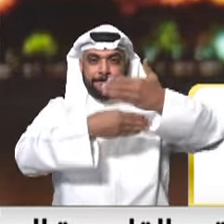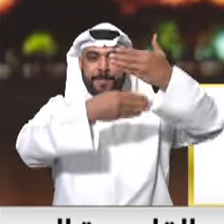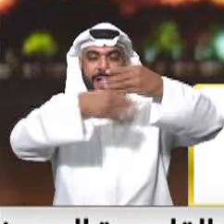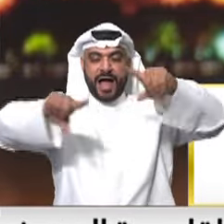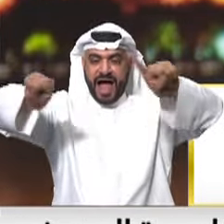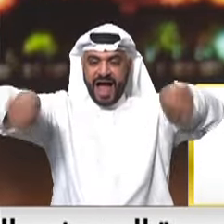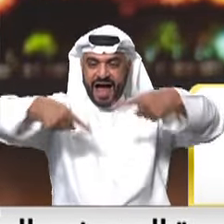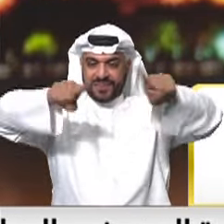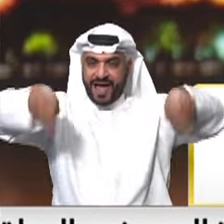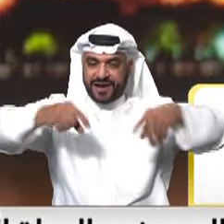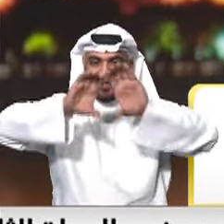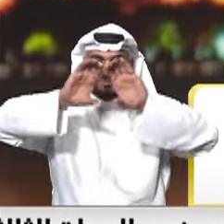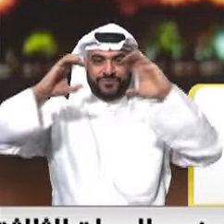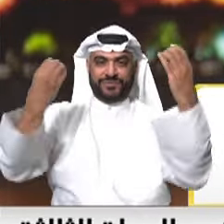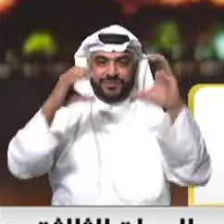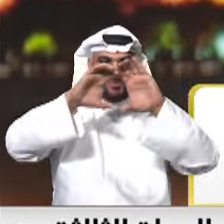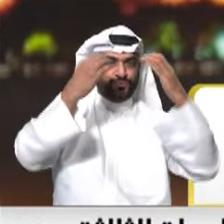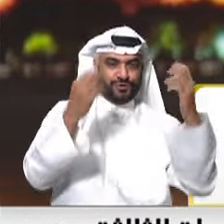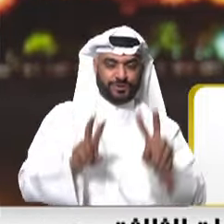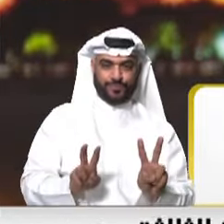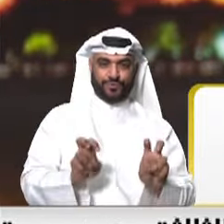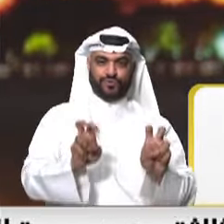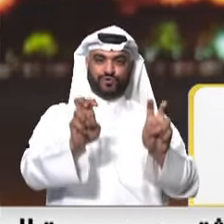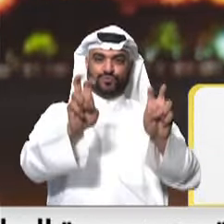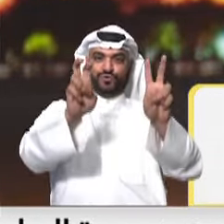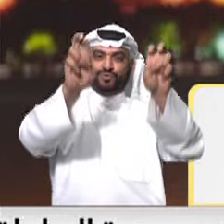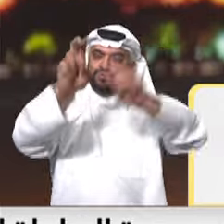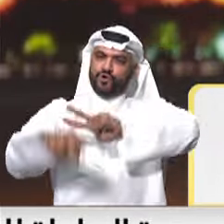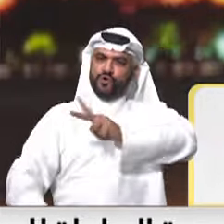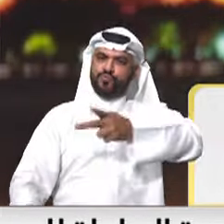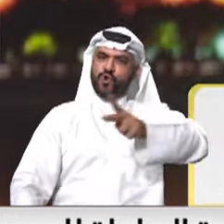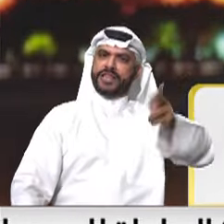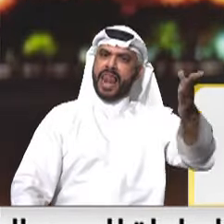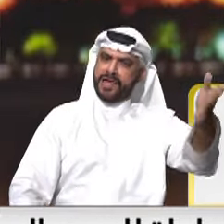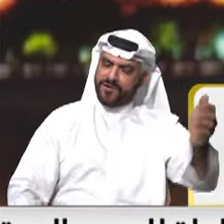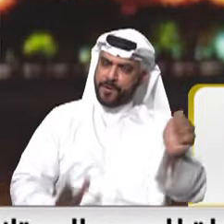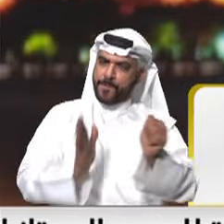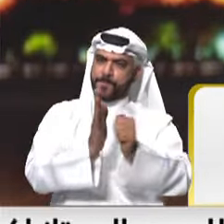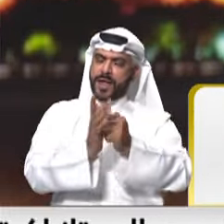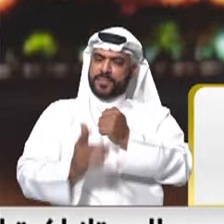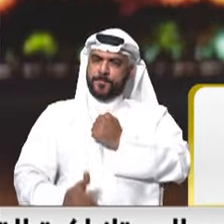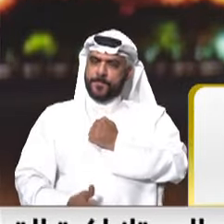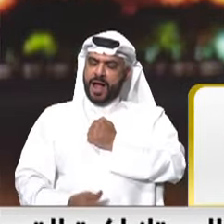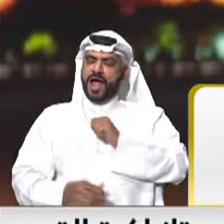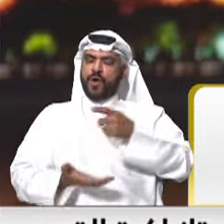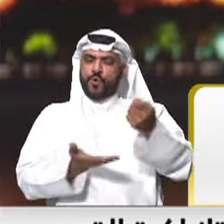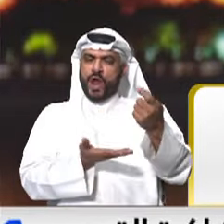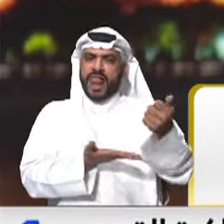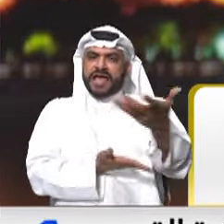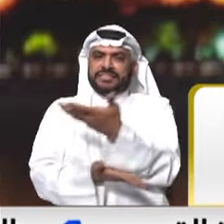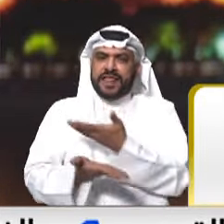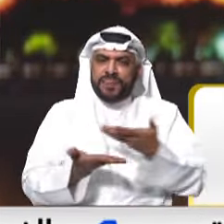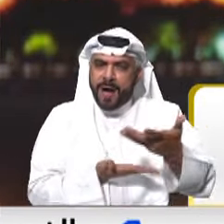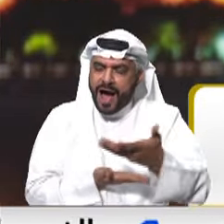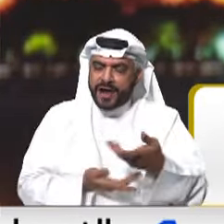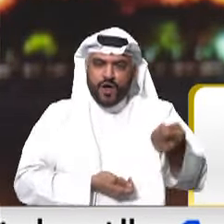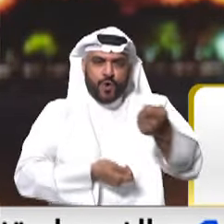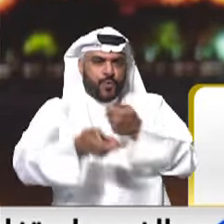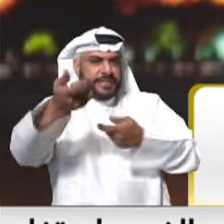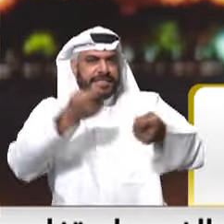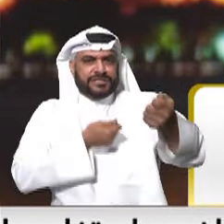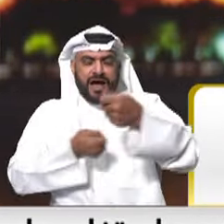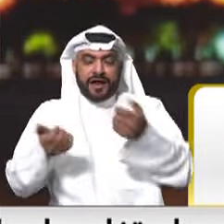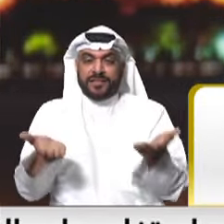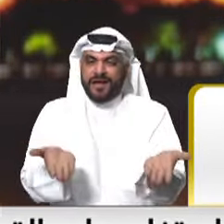2024 حيث شهدت قطاعات العقار المختلفه ومنها السكني والاستثماري والتجاري نشاطا في التداولات